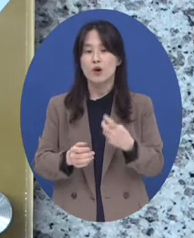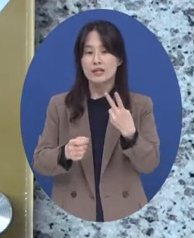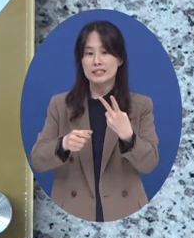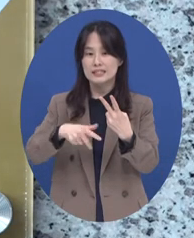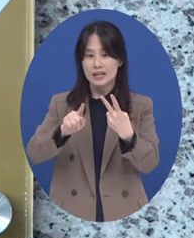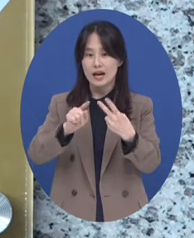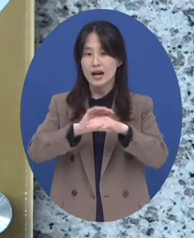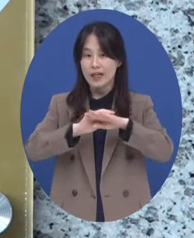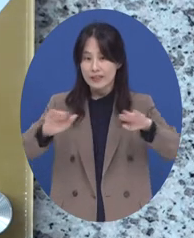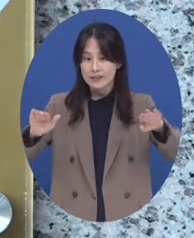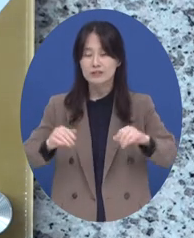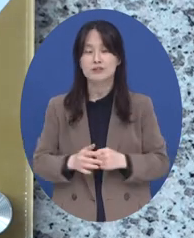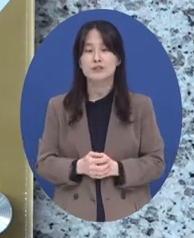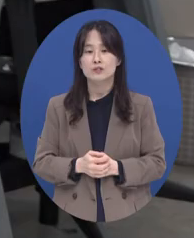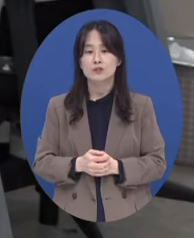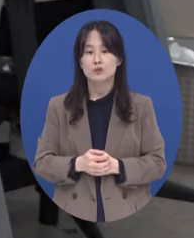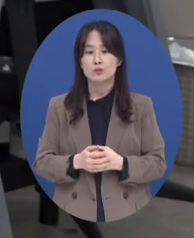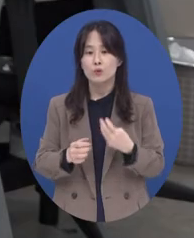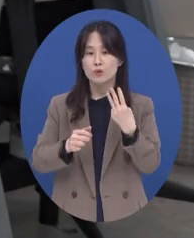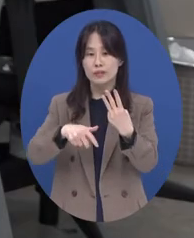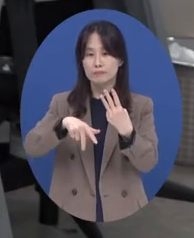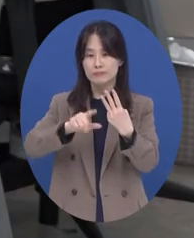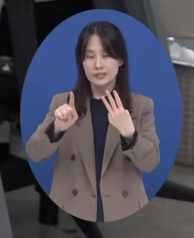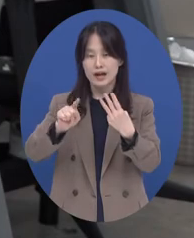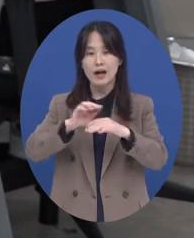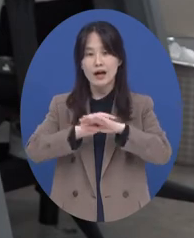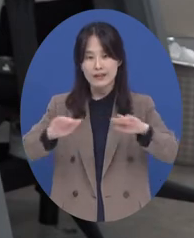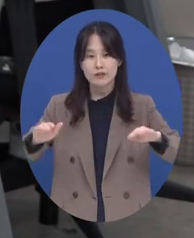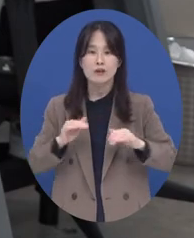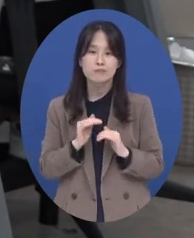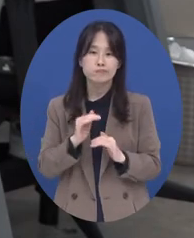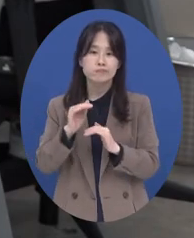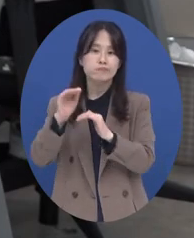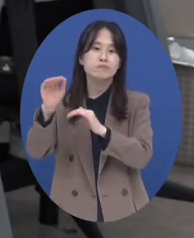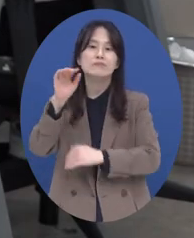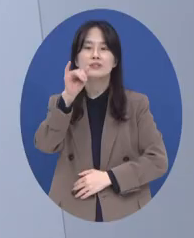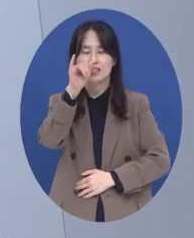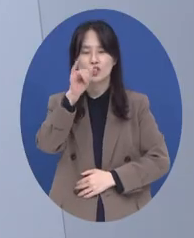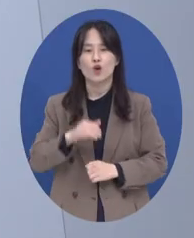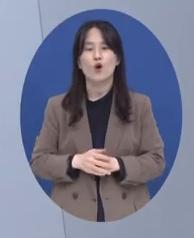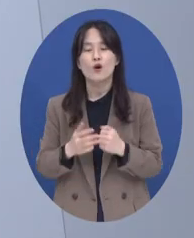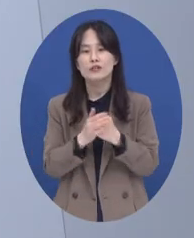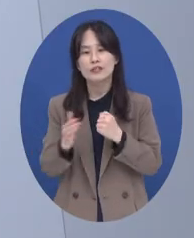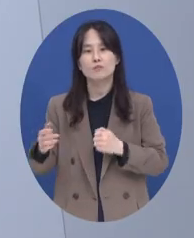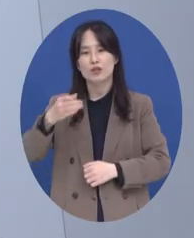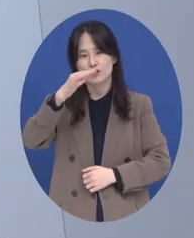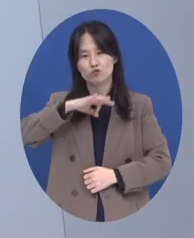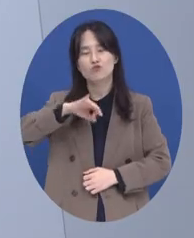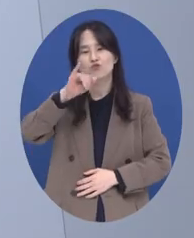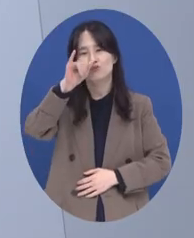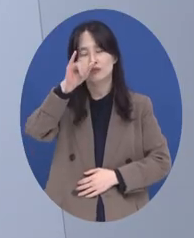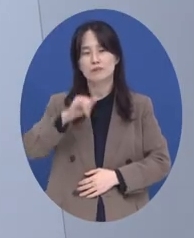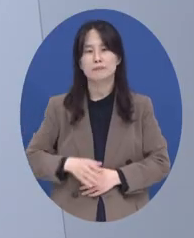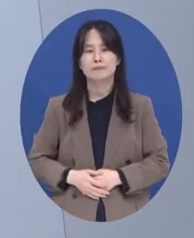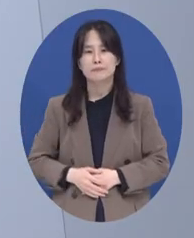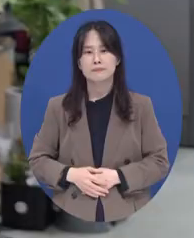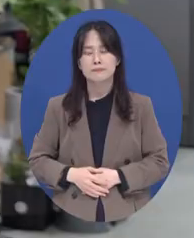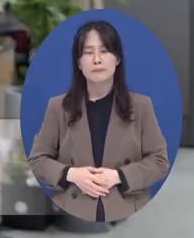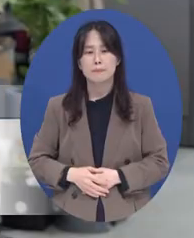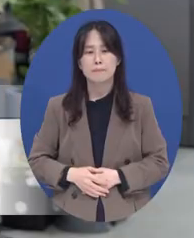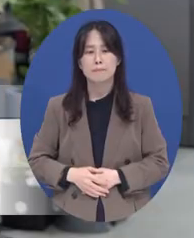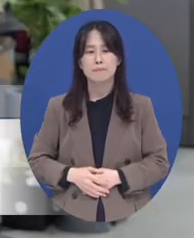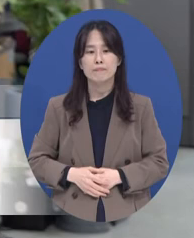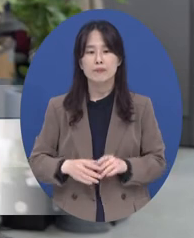2차 중재 소비자 분쟁 조정위원회 를 통한 3차 조정신청 이라는 단기 * 되게 효과를 내고 있다는 분석입니다